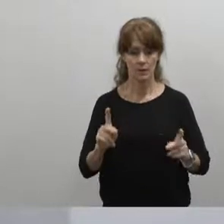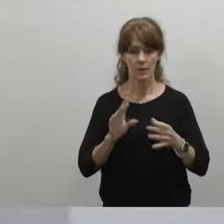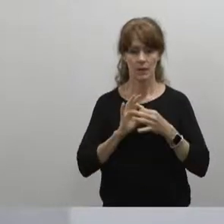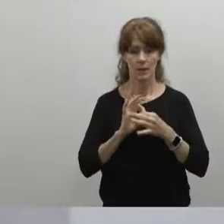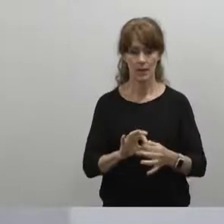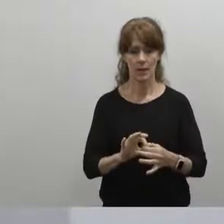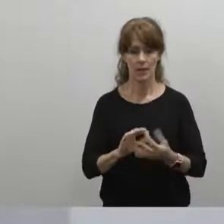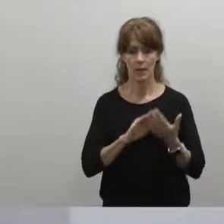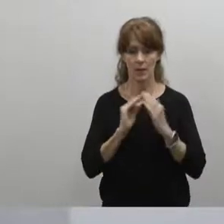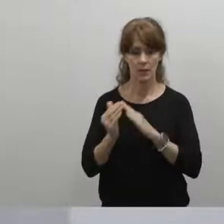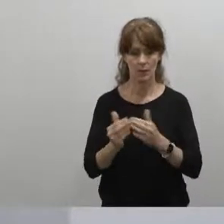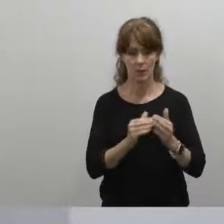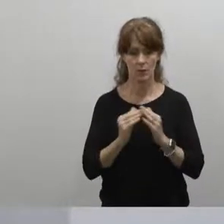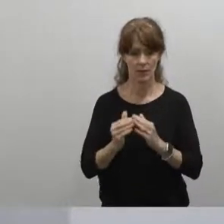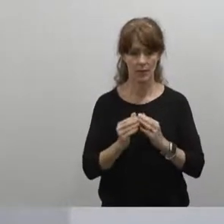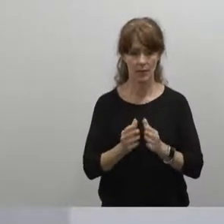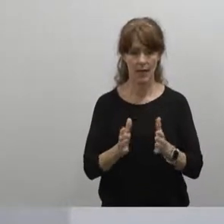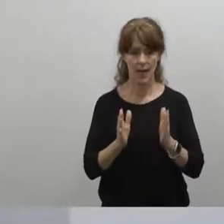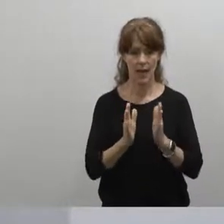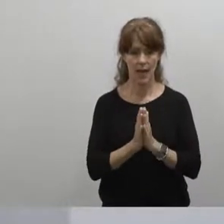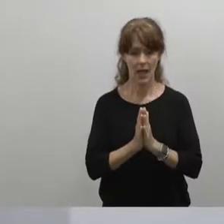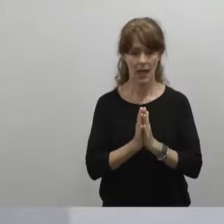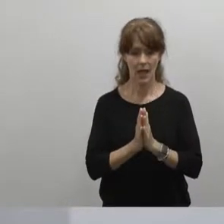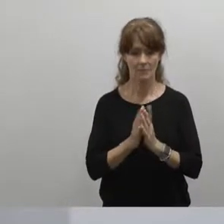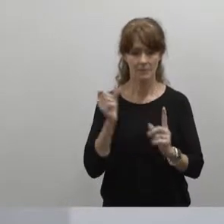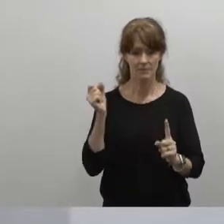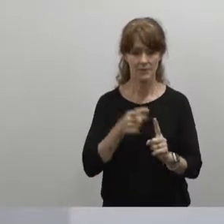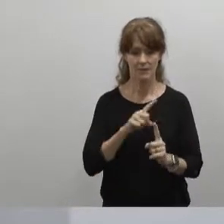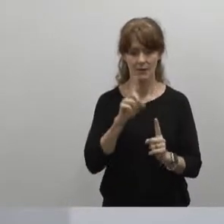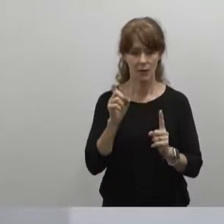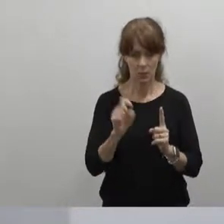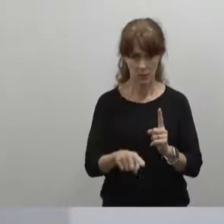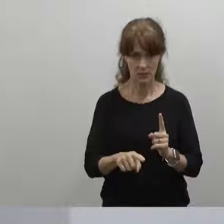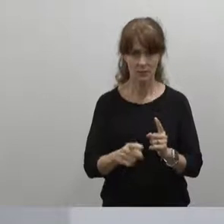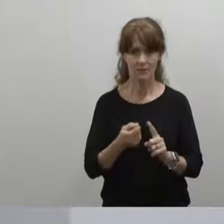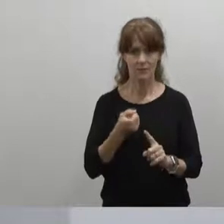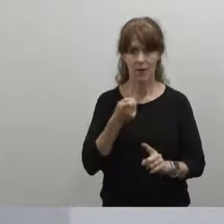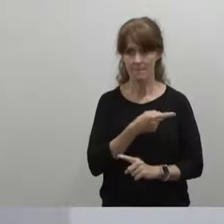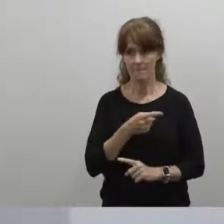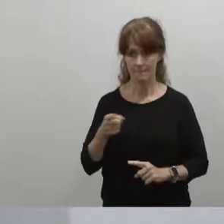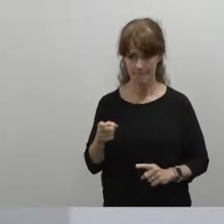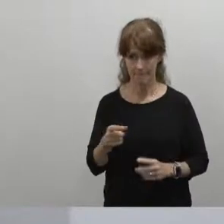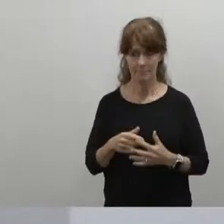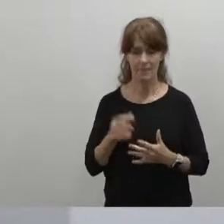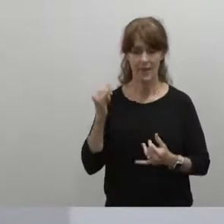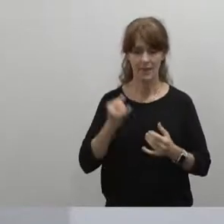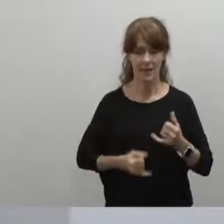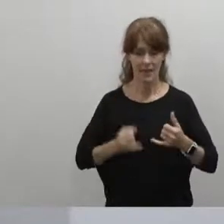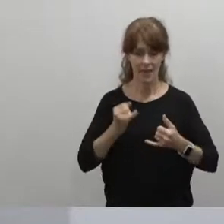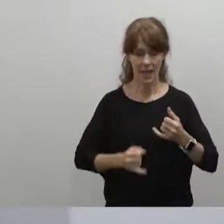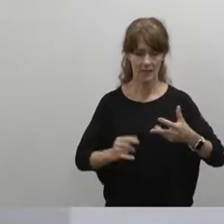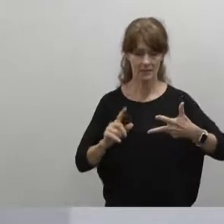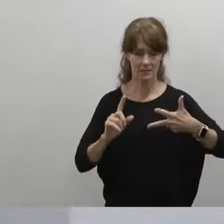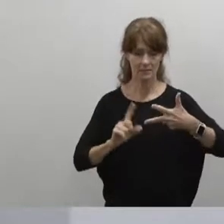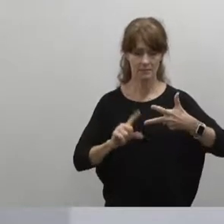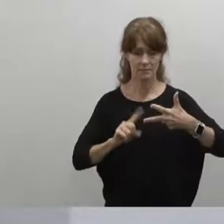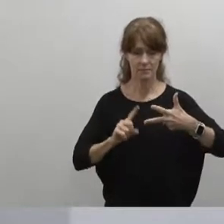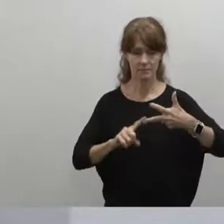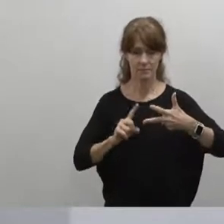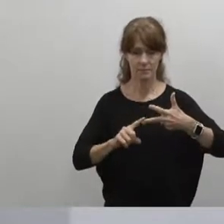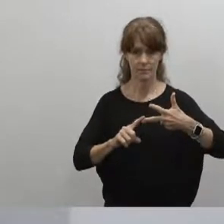nhét hai năng đoạt lực bằng hai chỉ cái rapport miễn tài căn cái nạn cam ca sala riêng